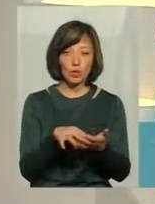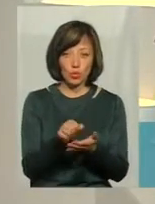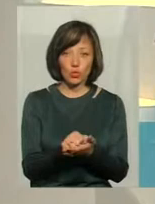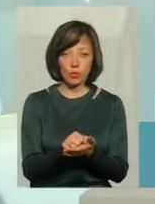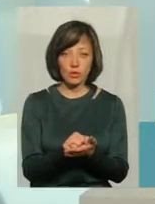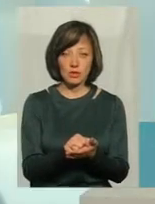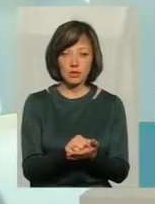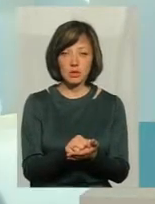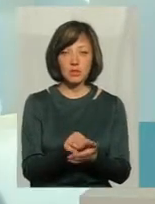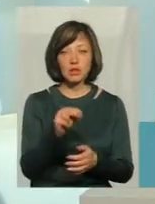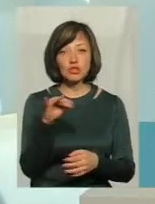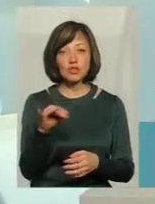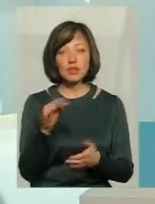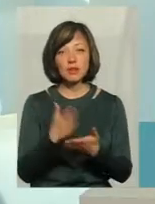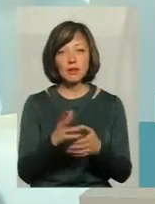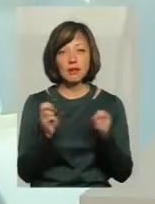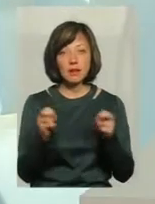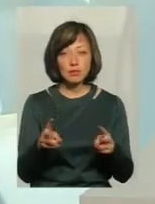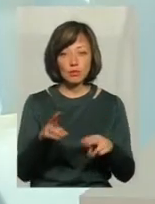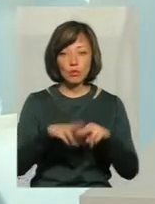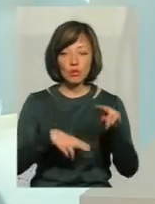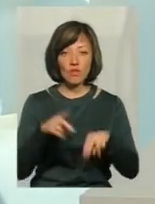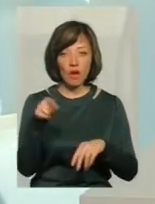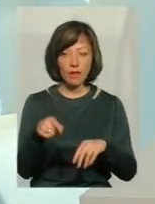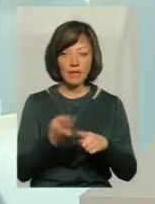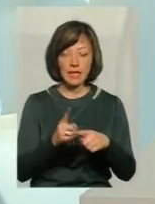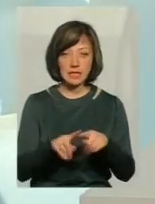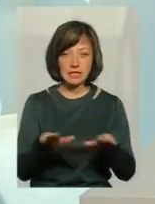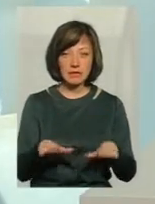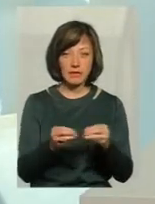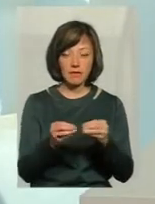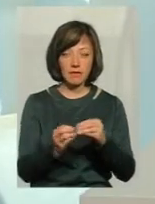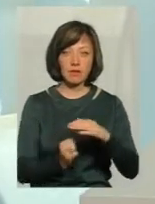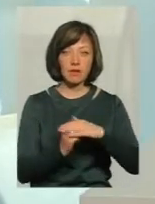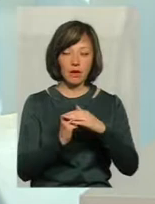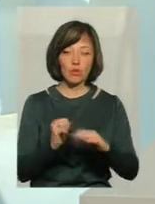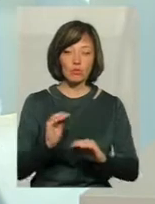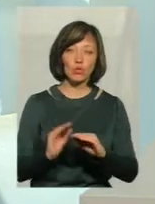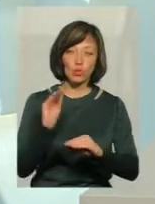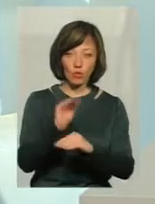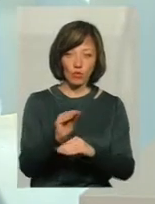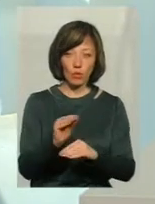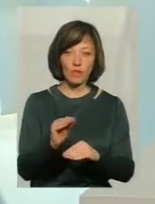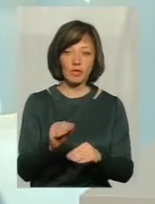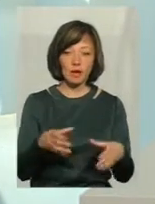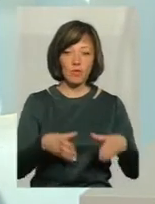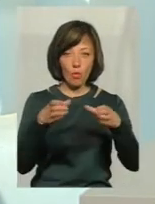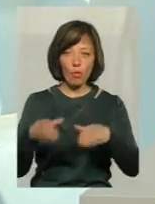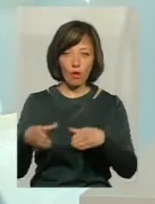і чи є ризиком, да, будувати на цих спорудах, добудовувати діючі блоки,